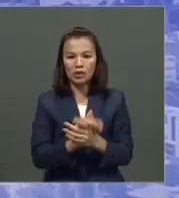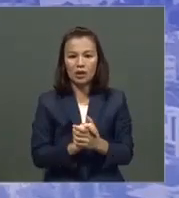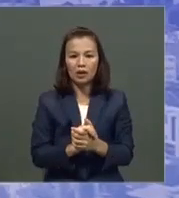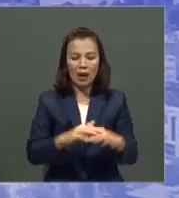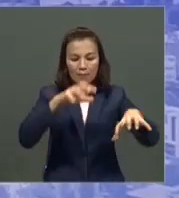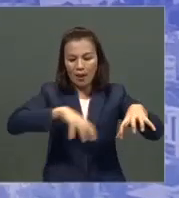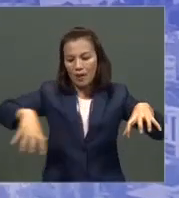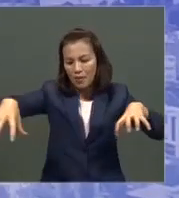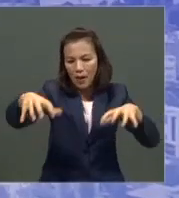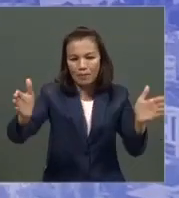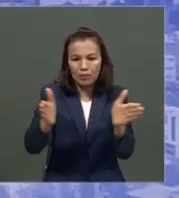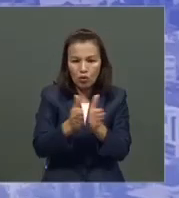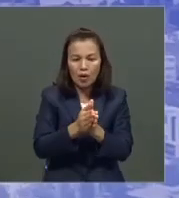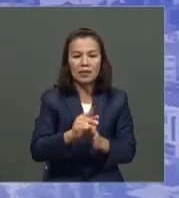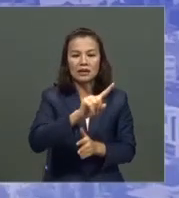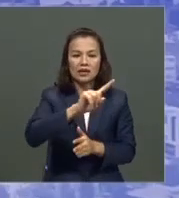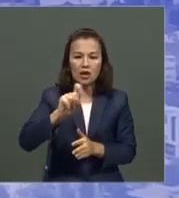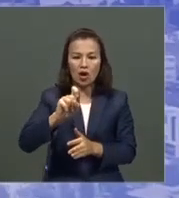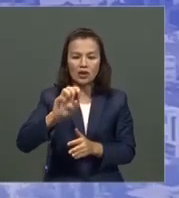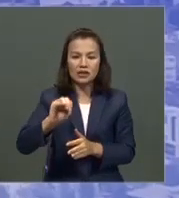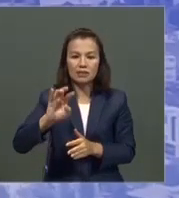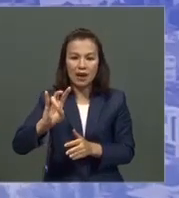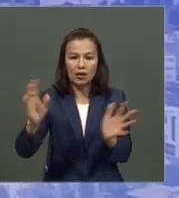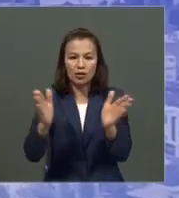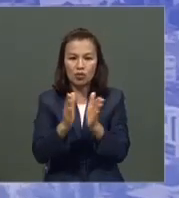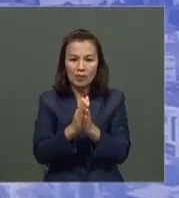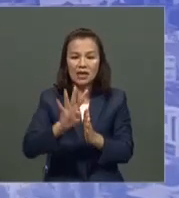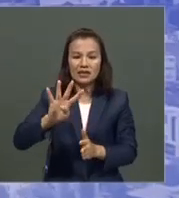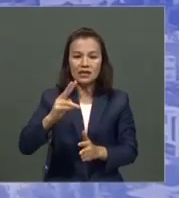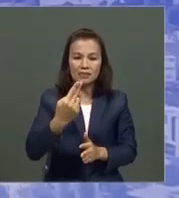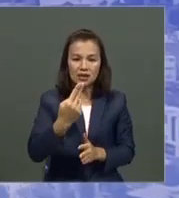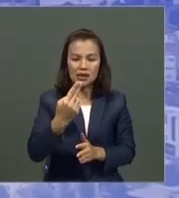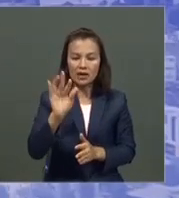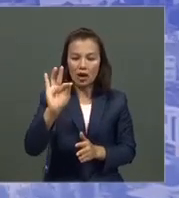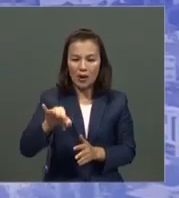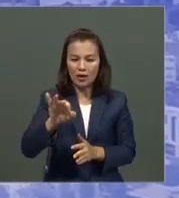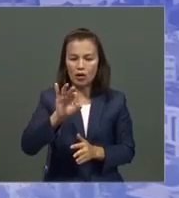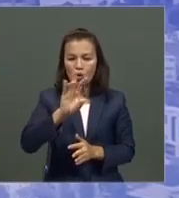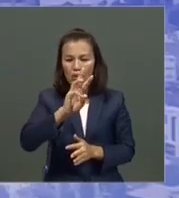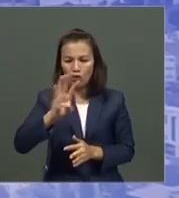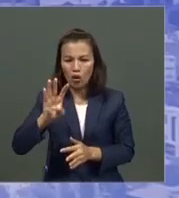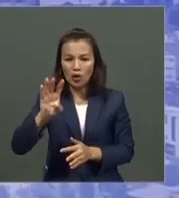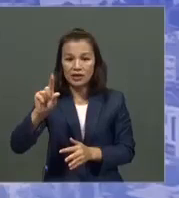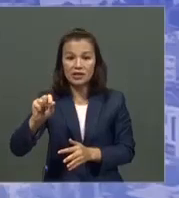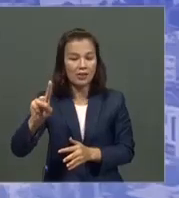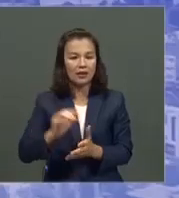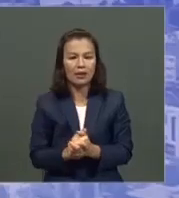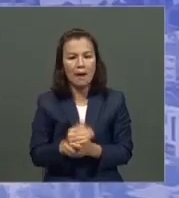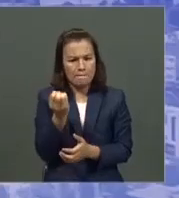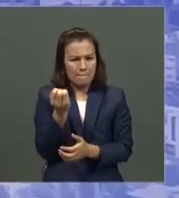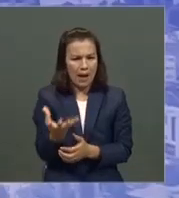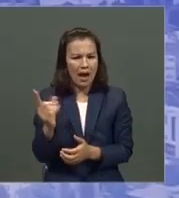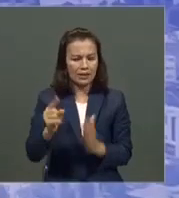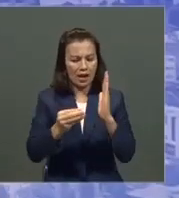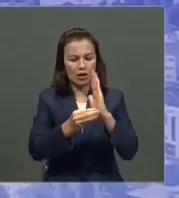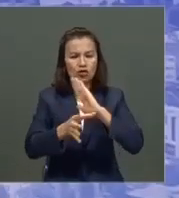418แห่งด้วยกันนะคะยังมีบวกตัวเลขเข้าไปอีก 49,621 คนที่จะค่อนข้างคึกคักมากก็คงจะต้องเป็นชล